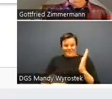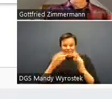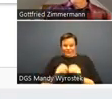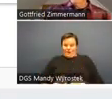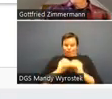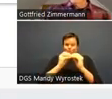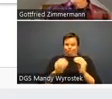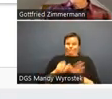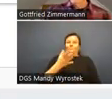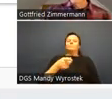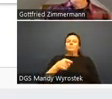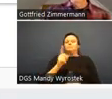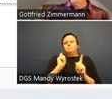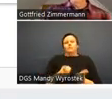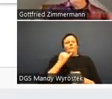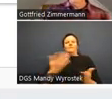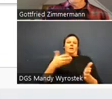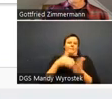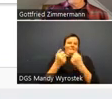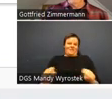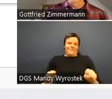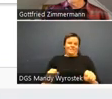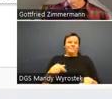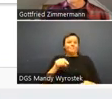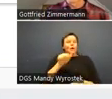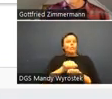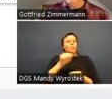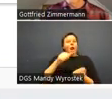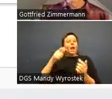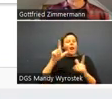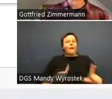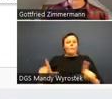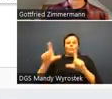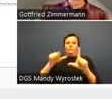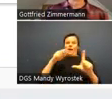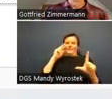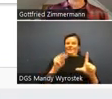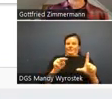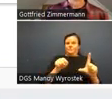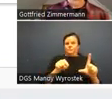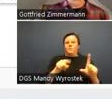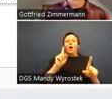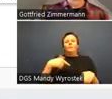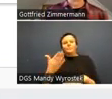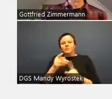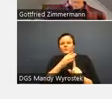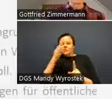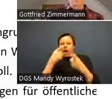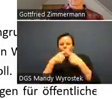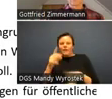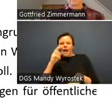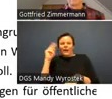hilfreich. Aber es ist dann nicht immer Barrierefreiheit für alle Personen gewährleistet. Ich möchte hinweisen auf